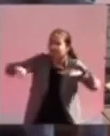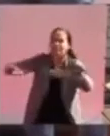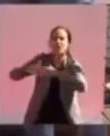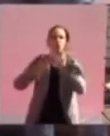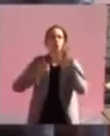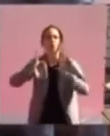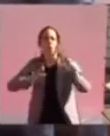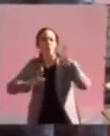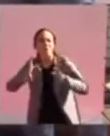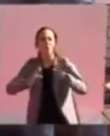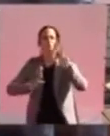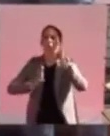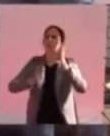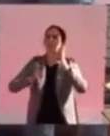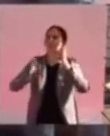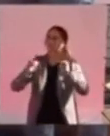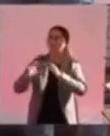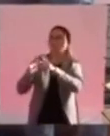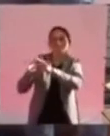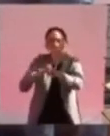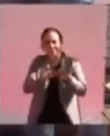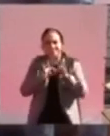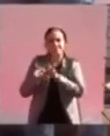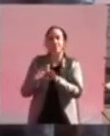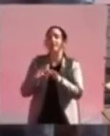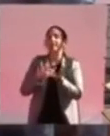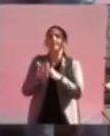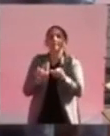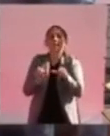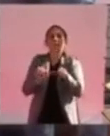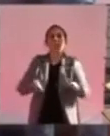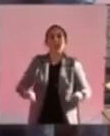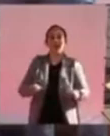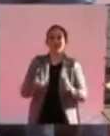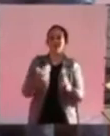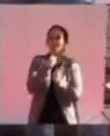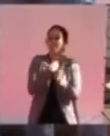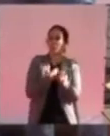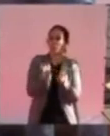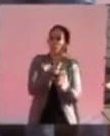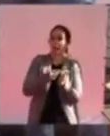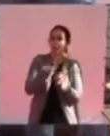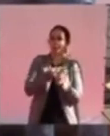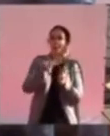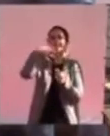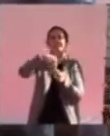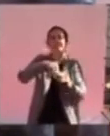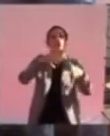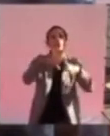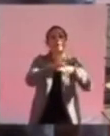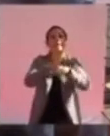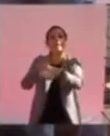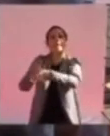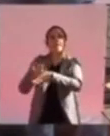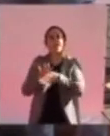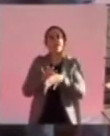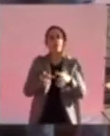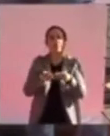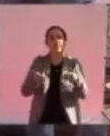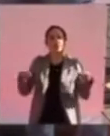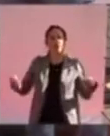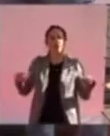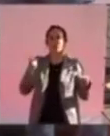siano alla base di un programma che attraverso l'equipe professionali esprima le cellule strutturali e